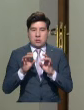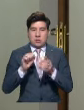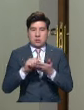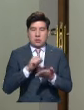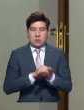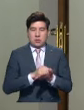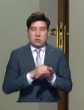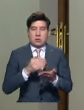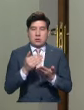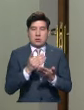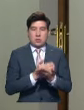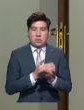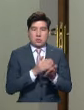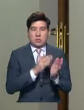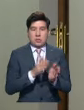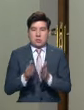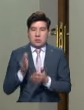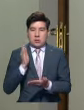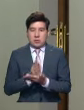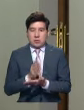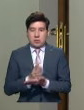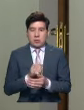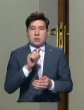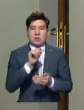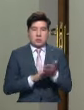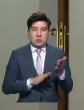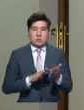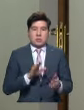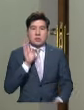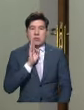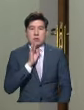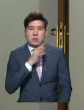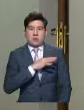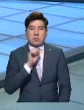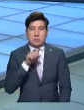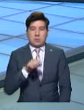рәсімдеу процесі жүргізілуде, одан кейін суда пайдалана беруге рұқсат.